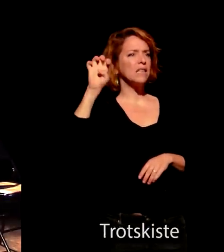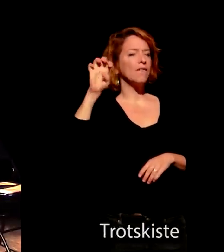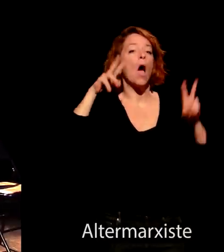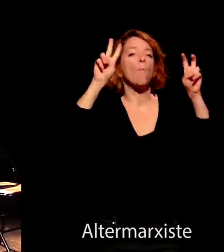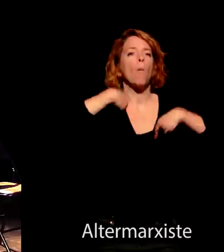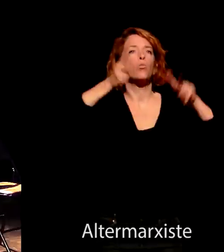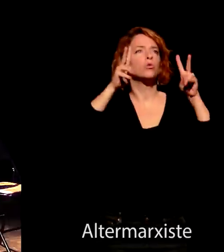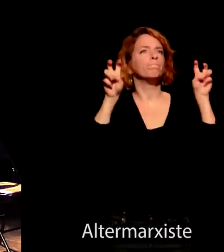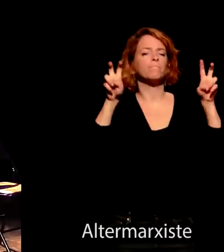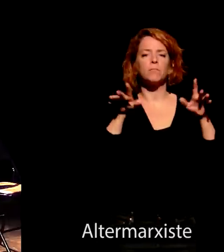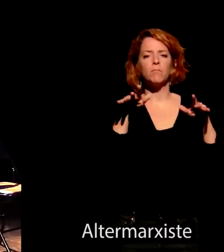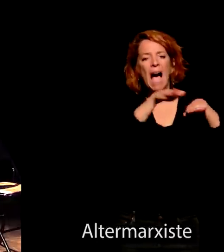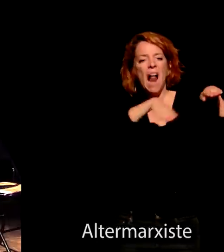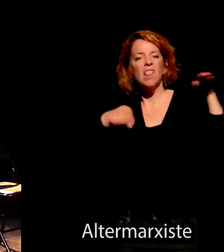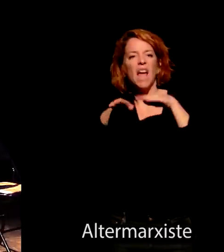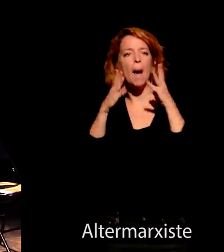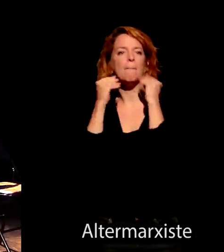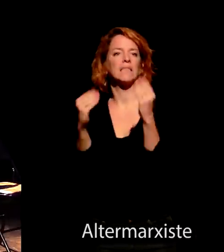Alter-marxiste. Ouais, voilà, alter-marxiste.